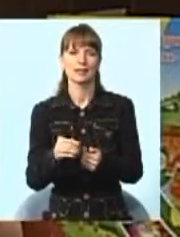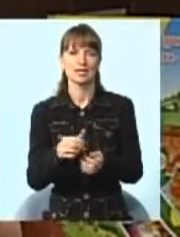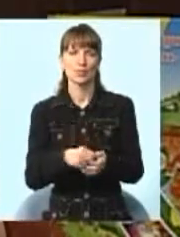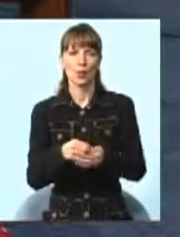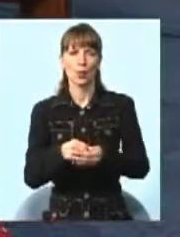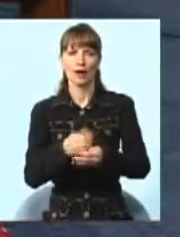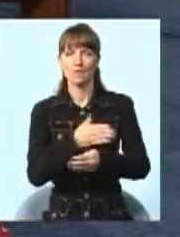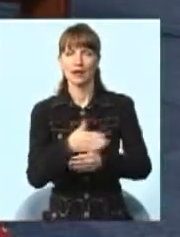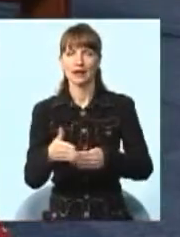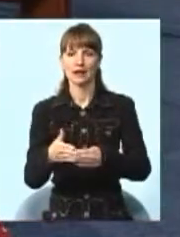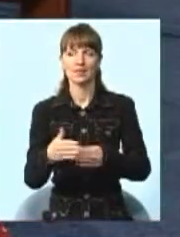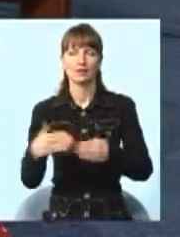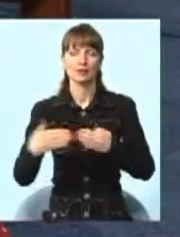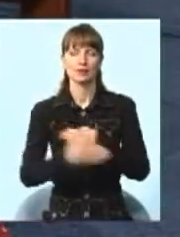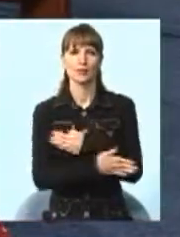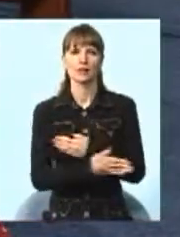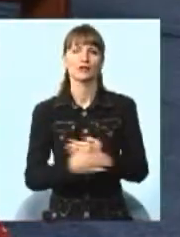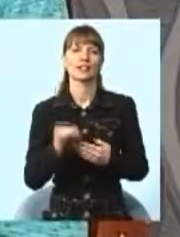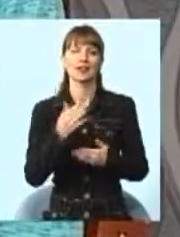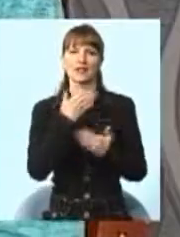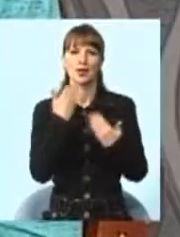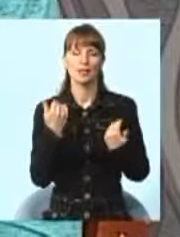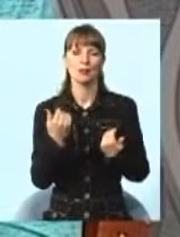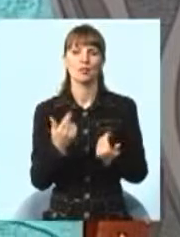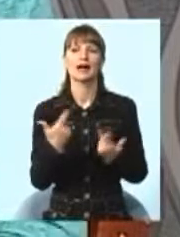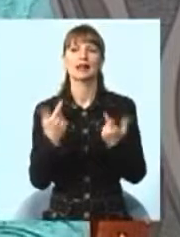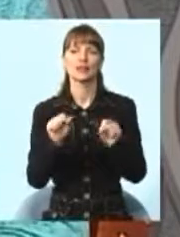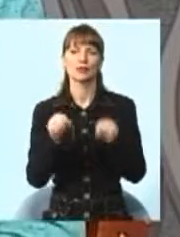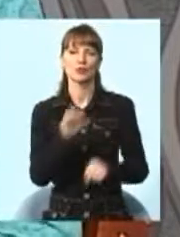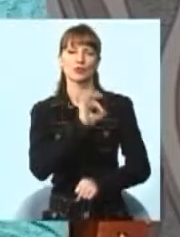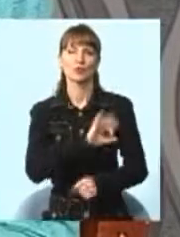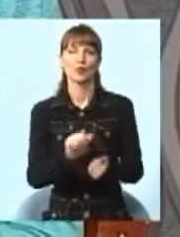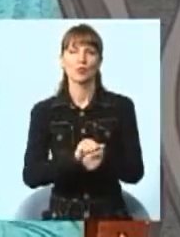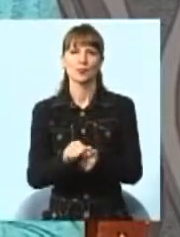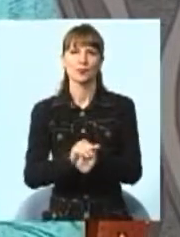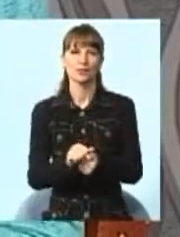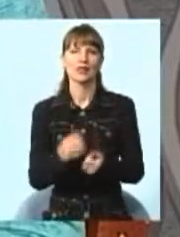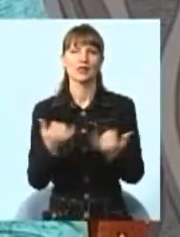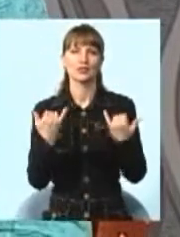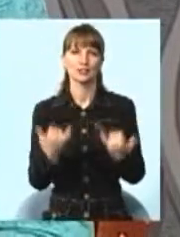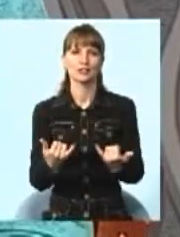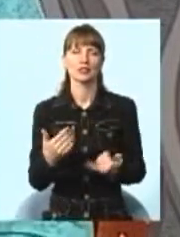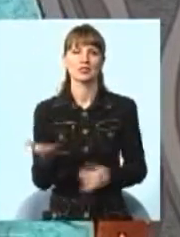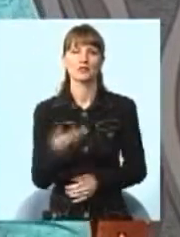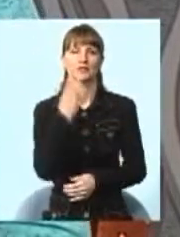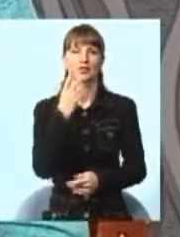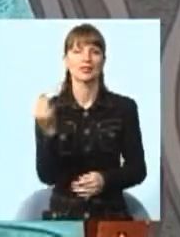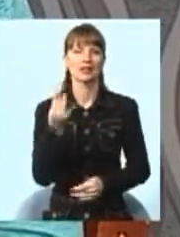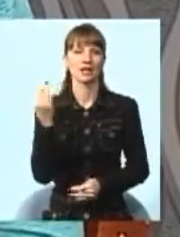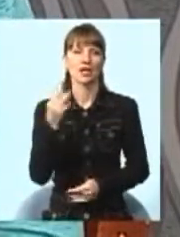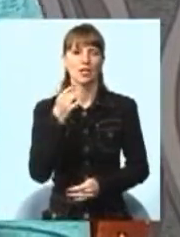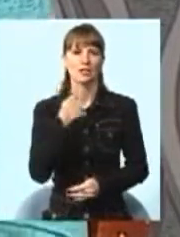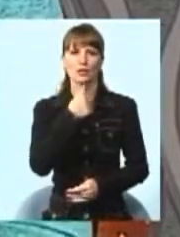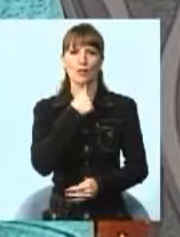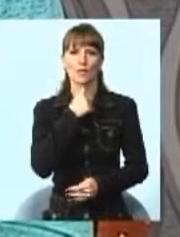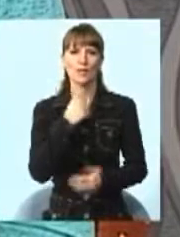рукавом і раз, і нема. От іще один приклад того, де можна використовувати папір. Ну, а просто зараз ми подивимось дуже цікавий